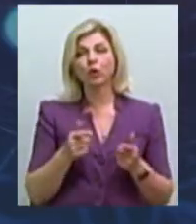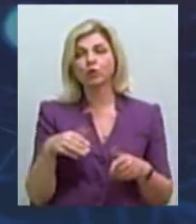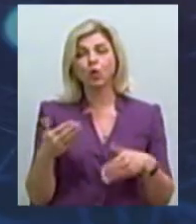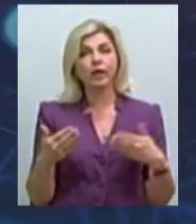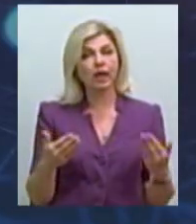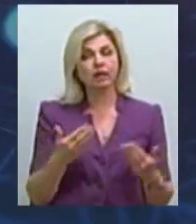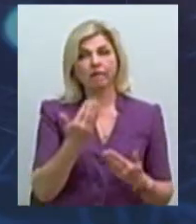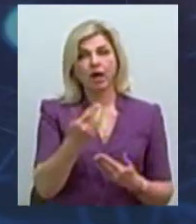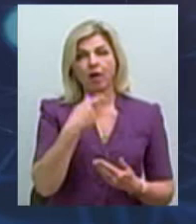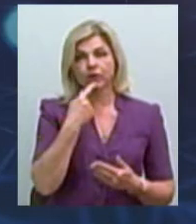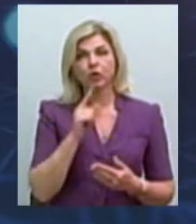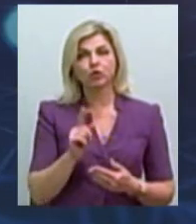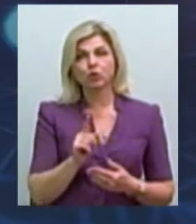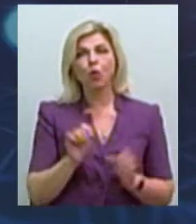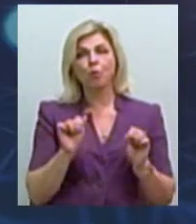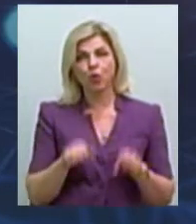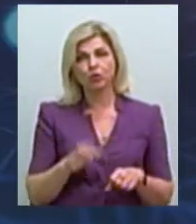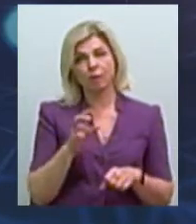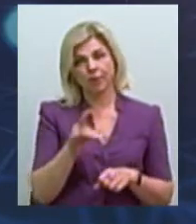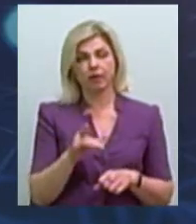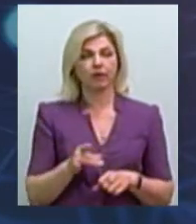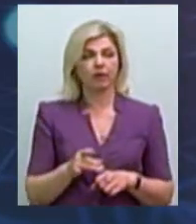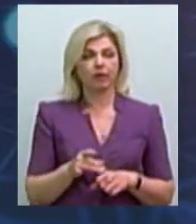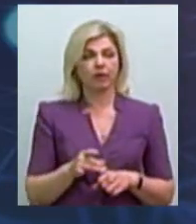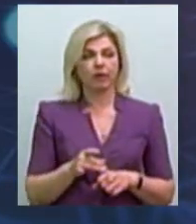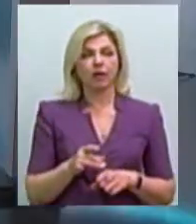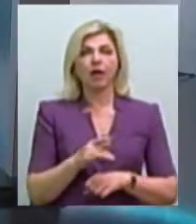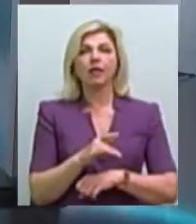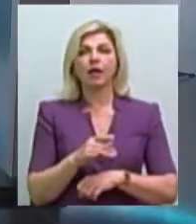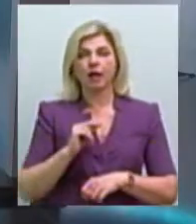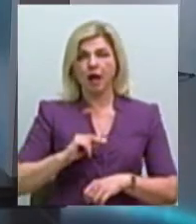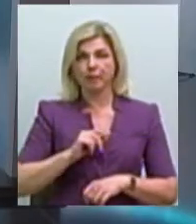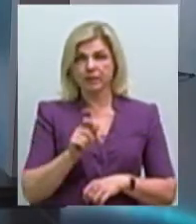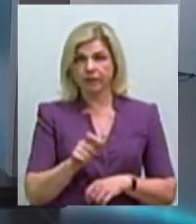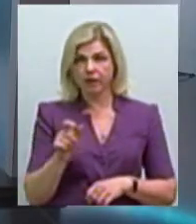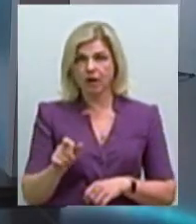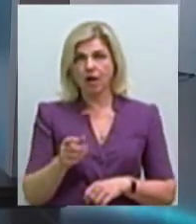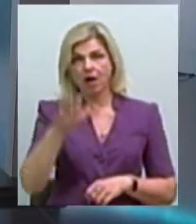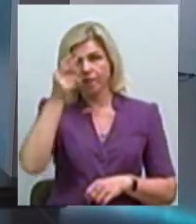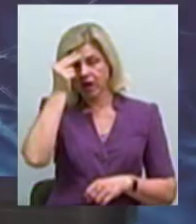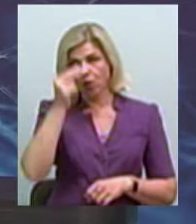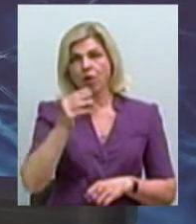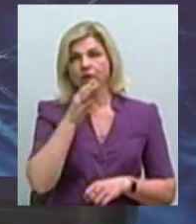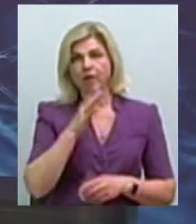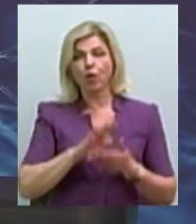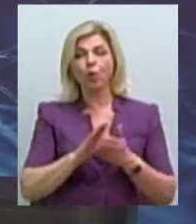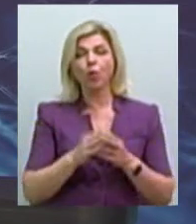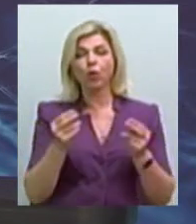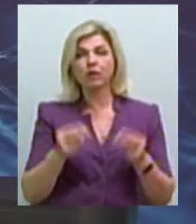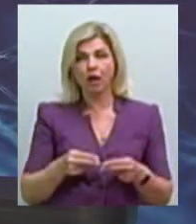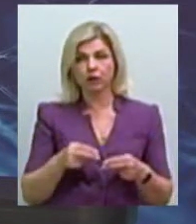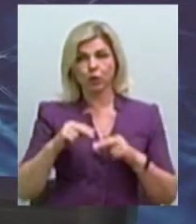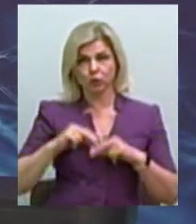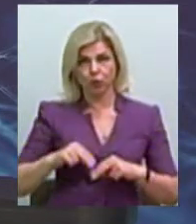щойно сказали про те, що можна було б найманим працівникам врахувати при укладенні трудової